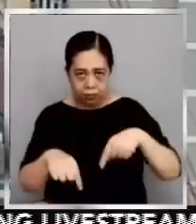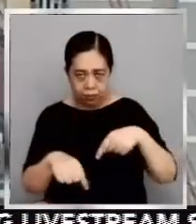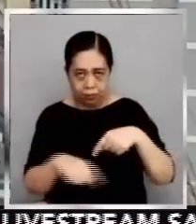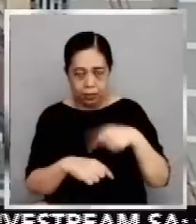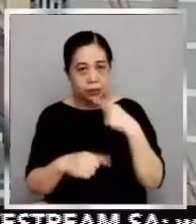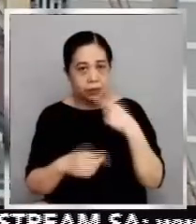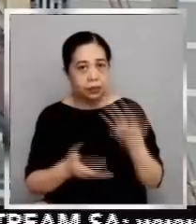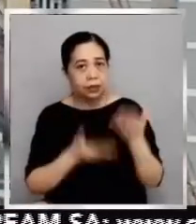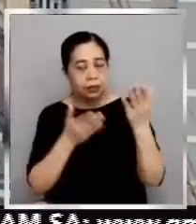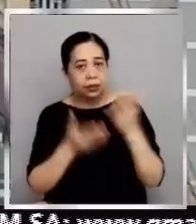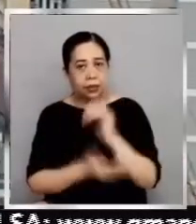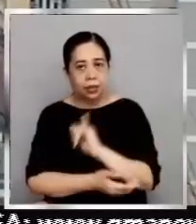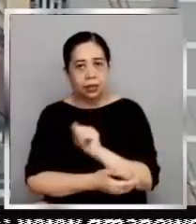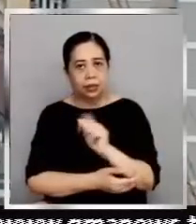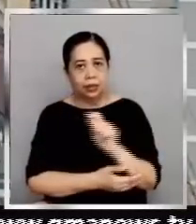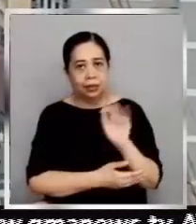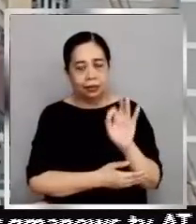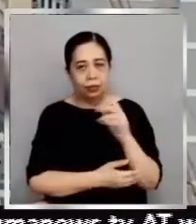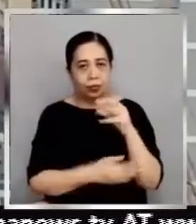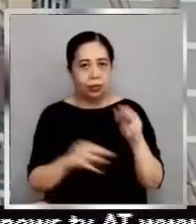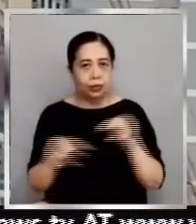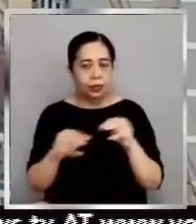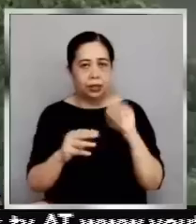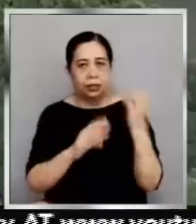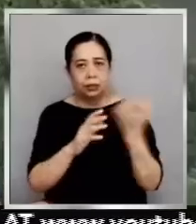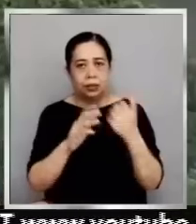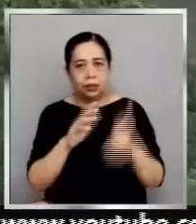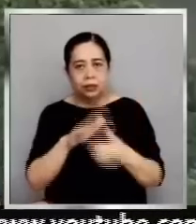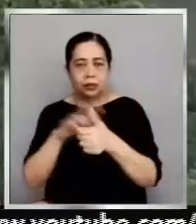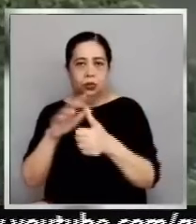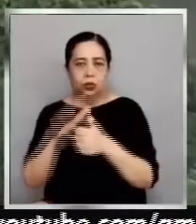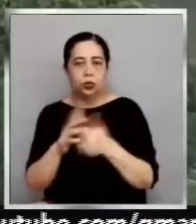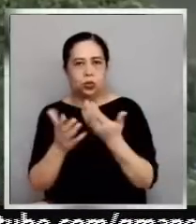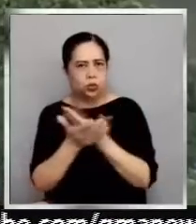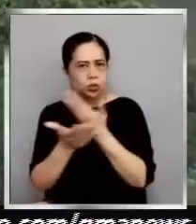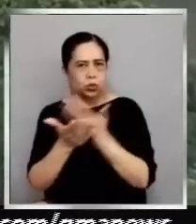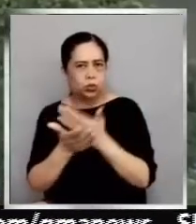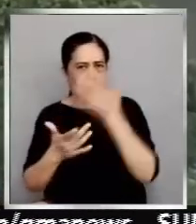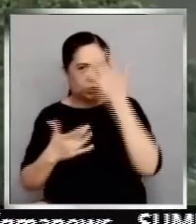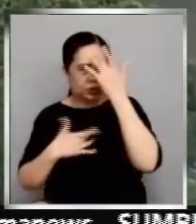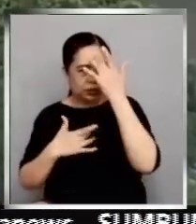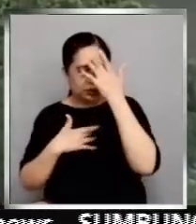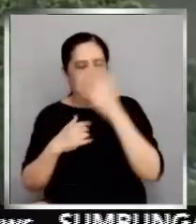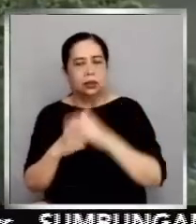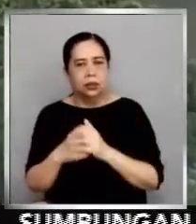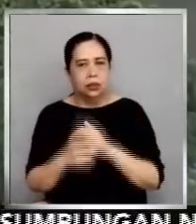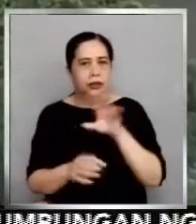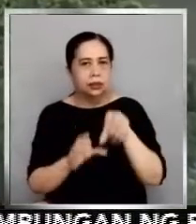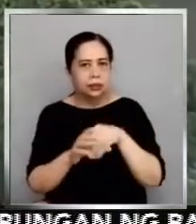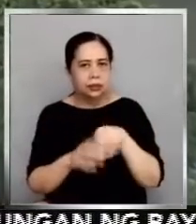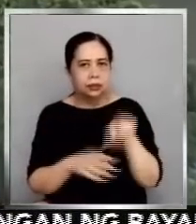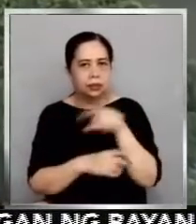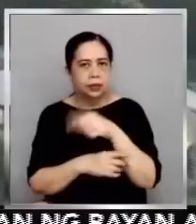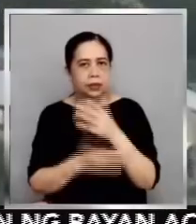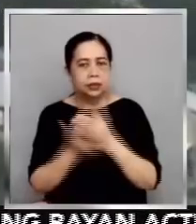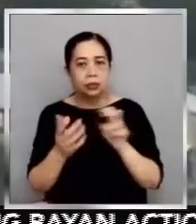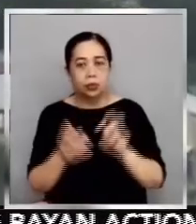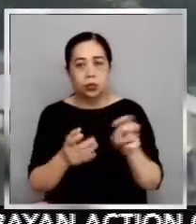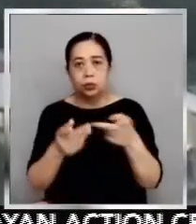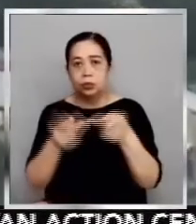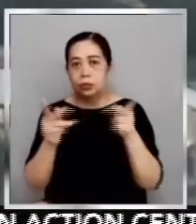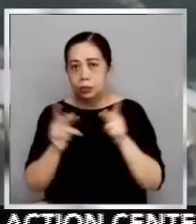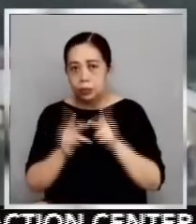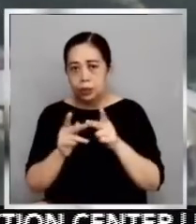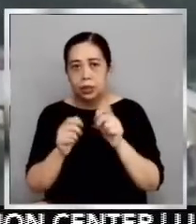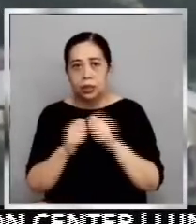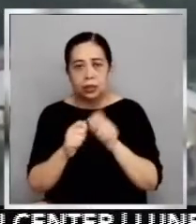ng Interagency Task Force for the Management of Emerging Infectious Diseases o IATF, kabilang po dyan ang ilang tourist destinations na